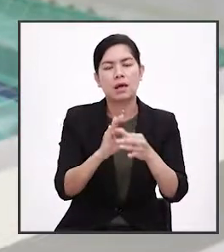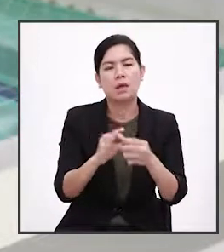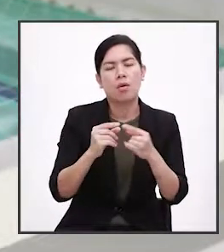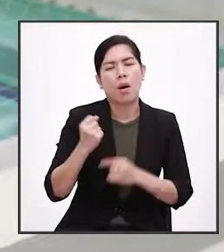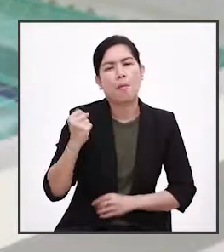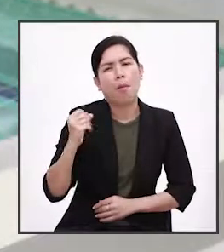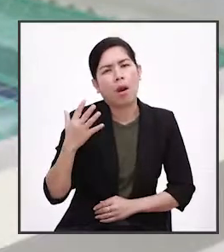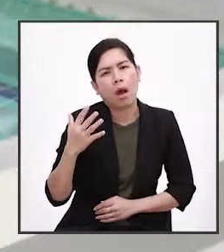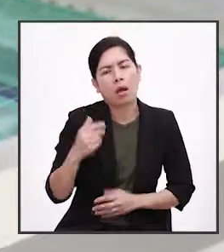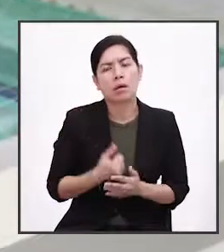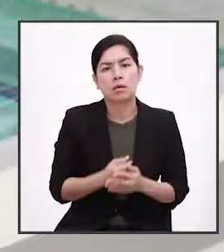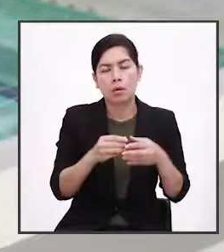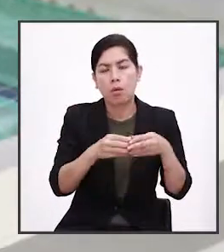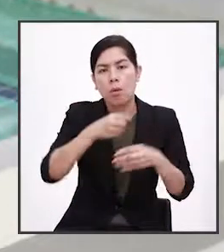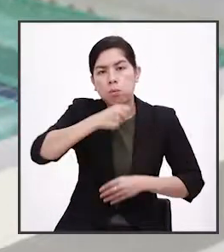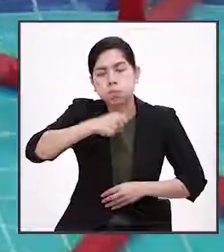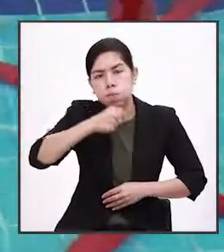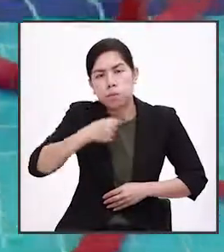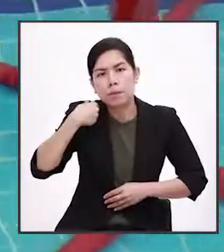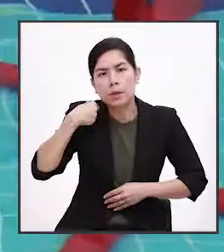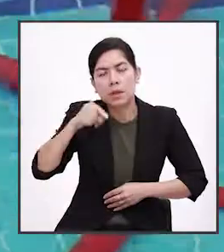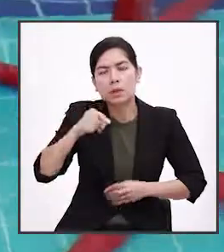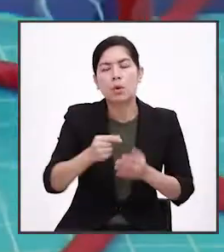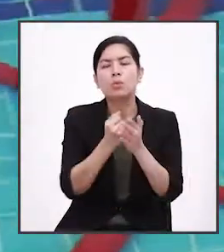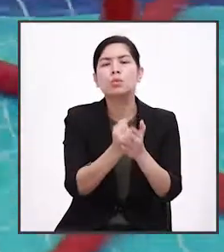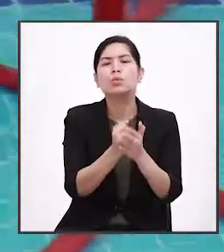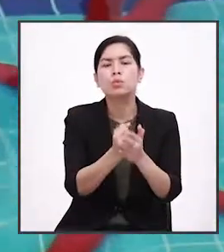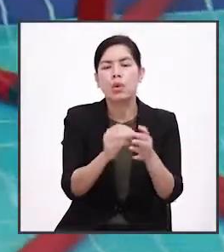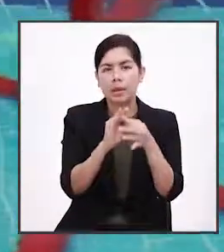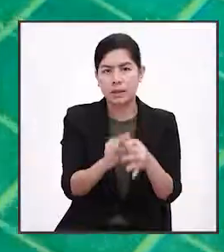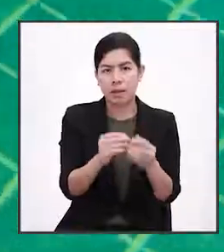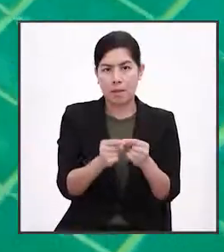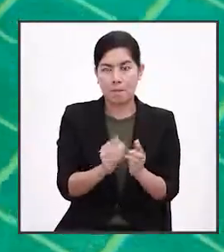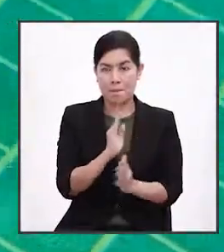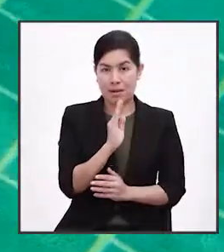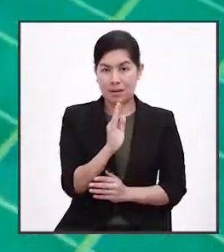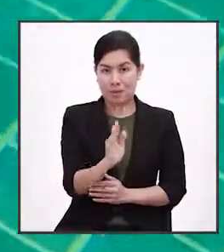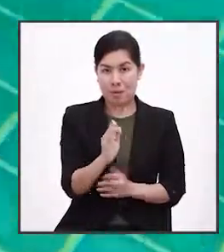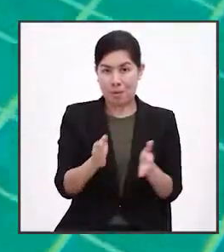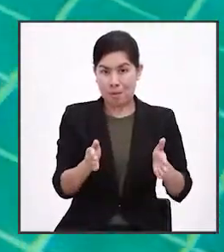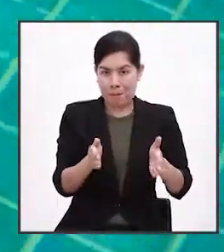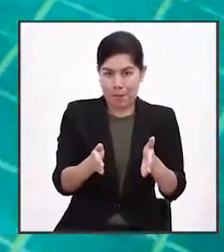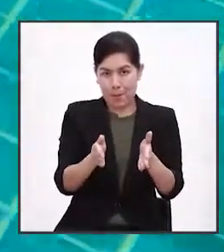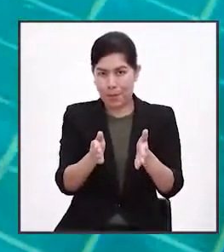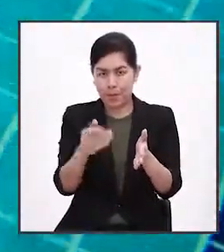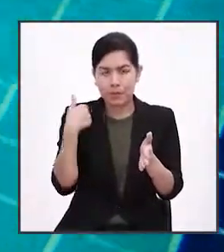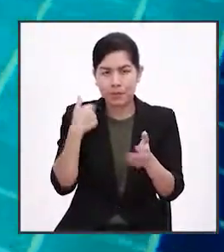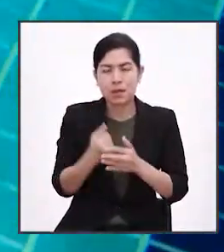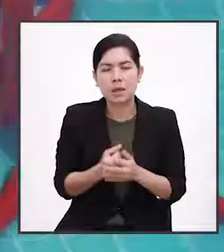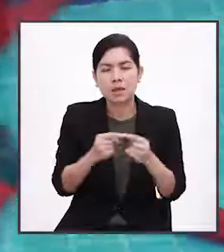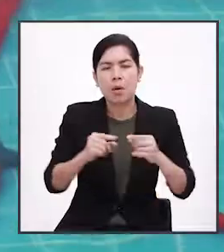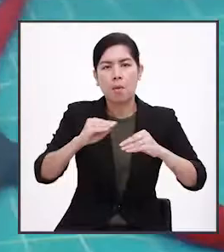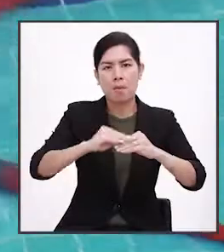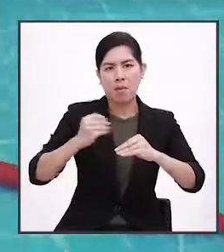ถ้าผู้สูงอายุออกกำลังกายโดยใช้ทาราบำบัดก็จะช่วยเรื่องของการทรงตัวช่วยเรื่องของการเพิ่มความแข็งแรงของกล้ามเนื้อสะโพก